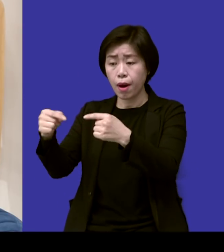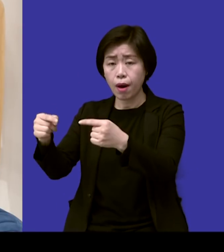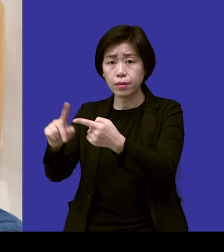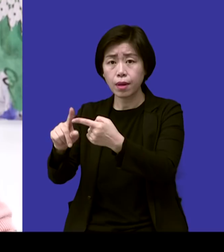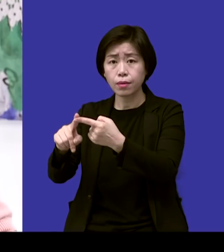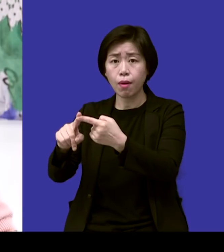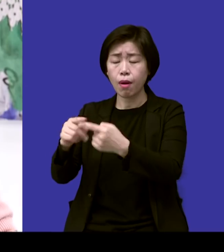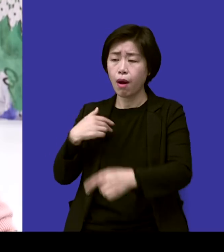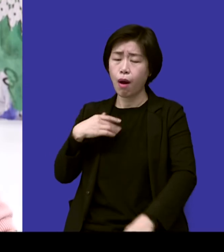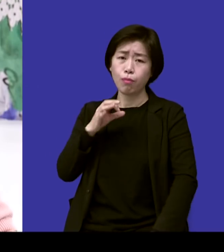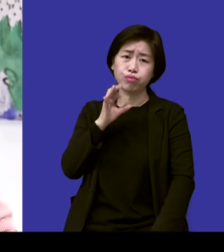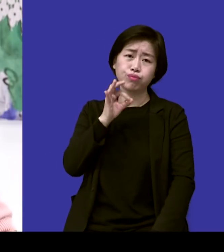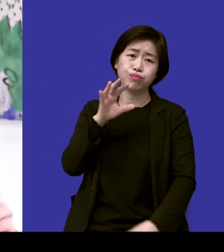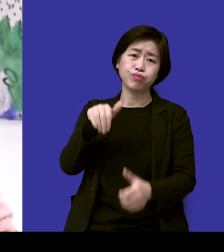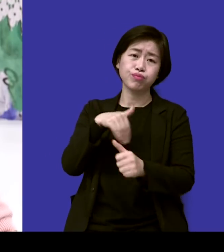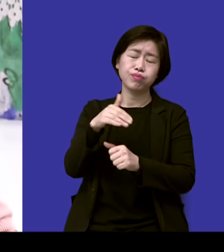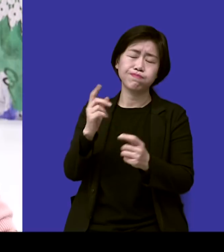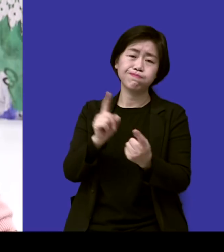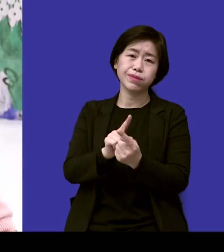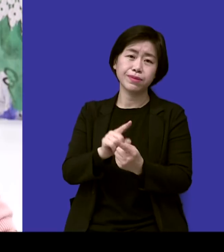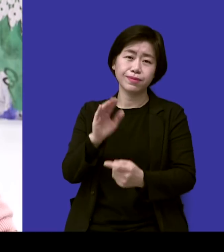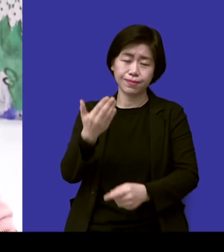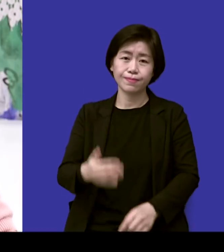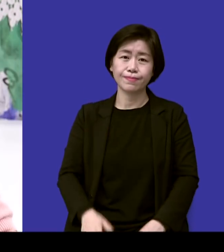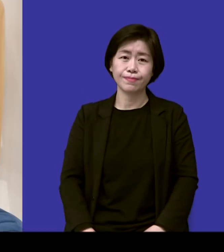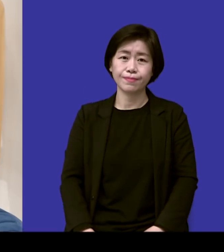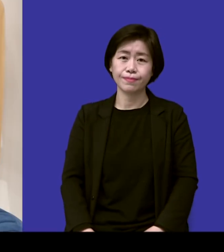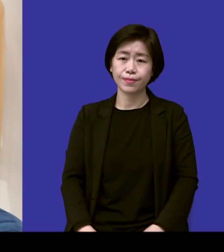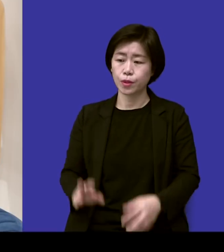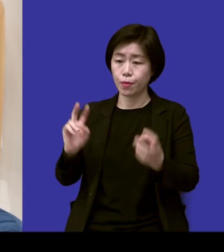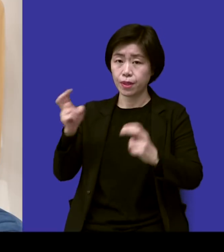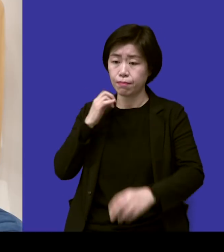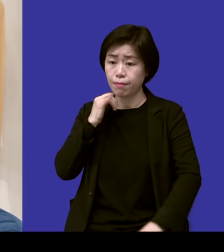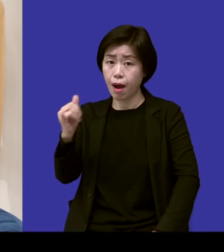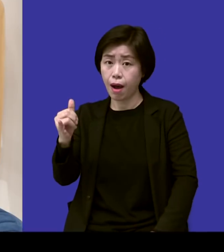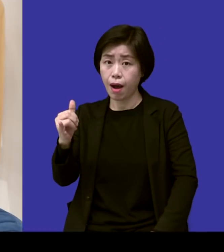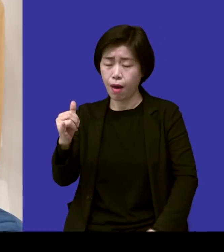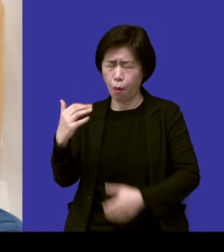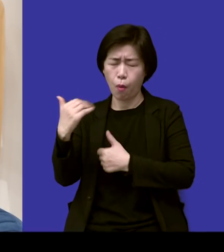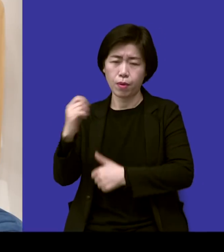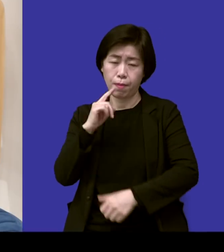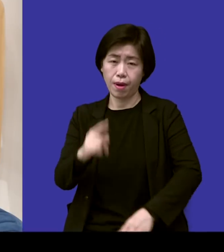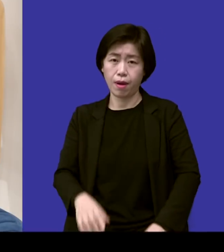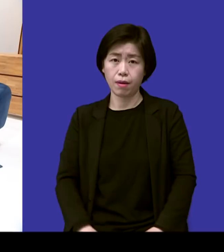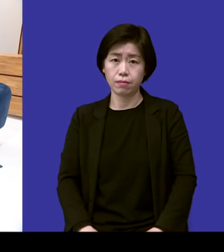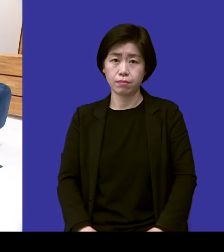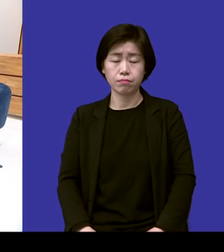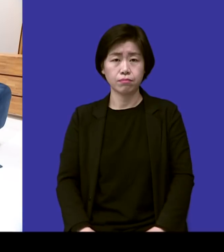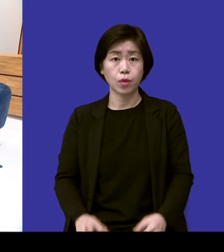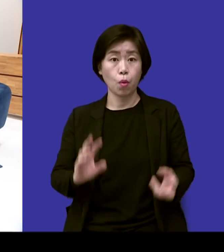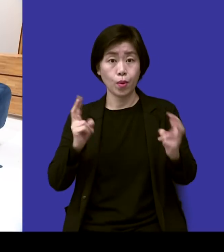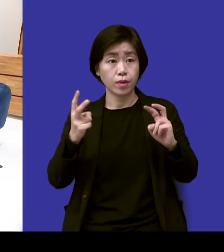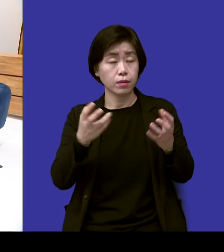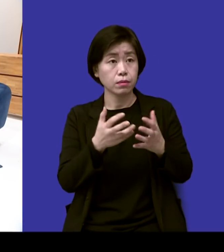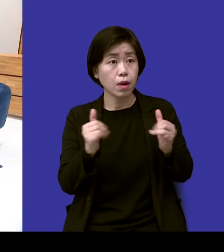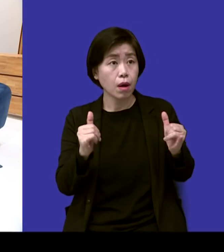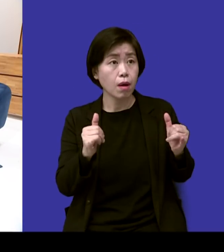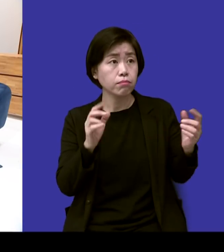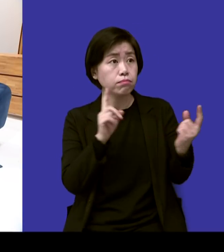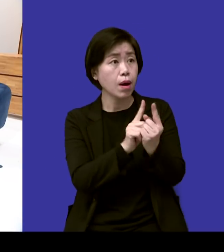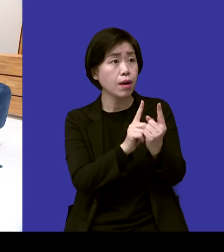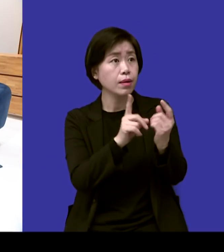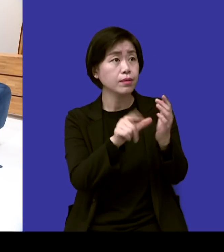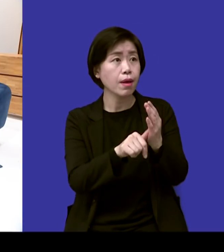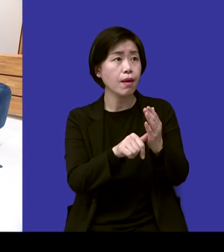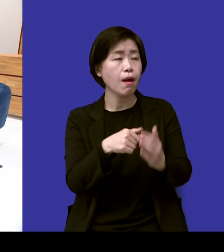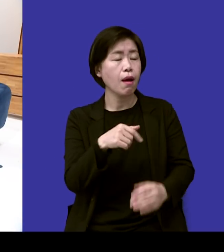했죠. 일단 오래. 네. 일단 보고 얘기하자. 네, 네. 근데 제가 딱 갔어요. 근데 갑자기 가라는 거예요. 왜요? 너무 심각한